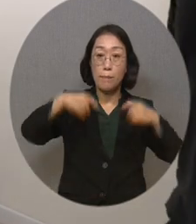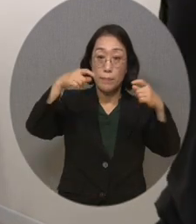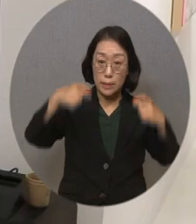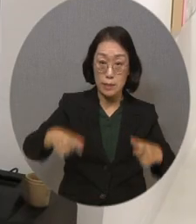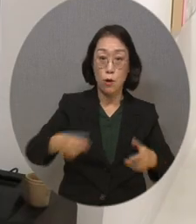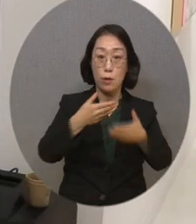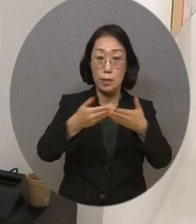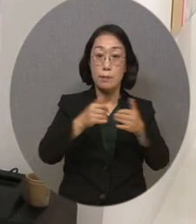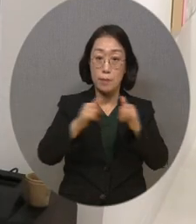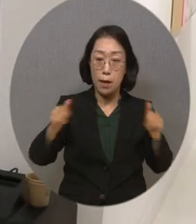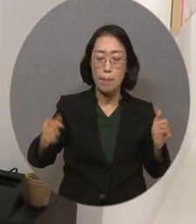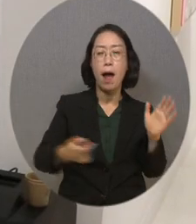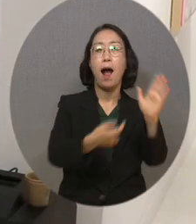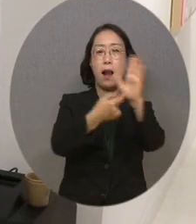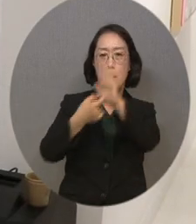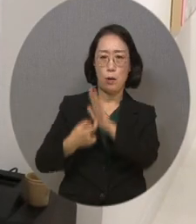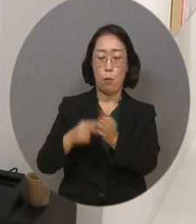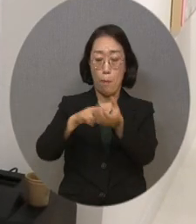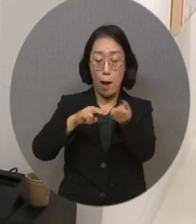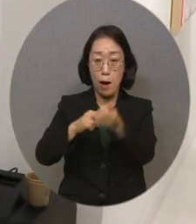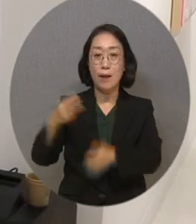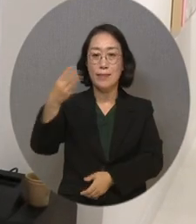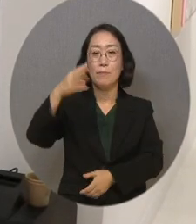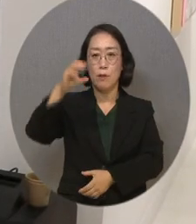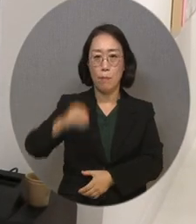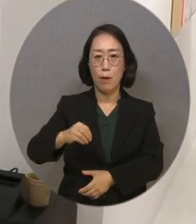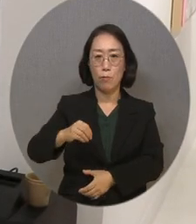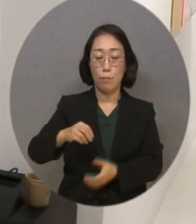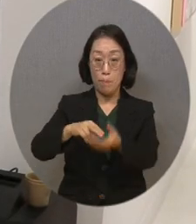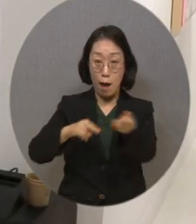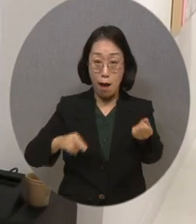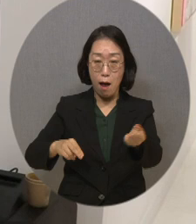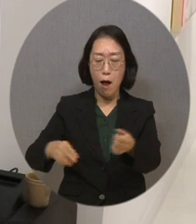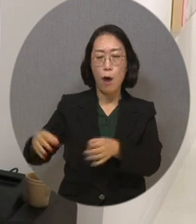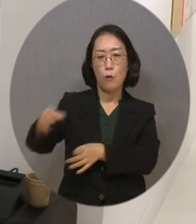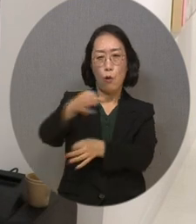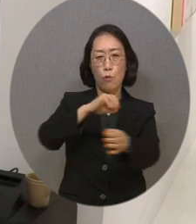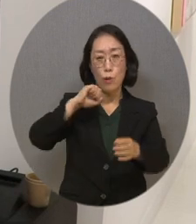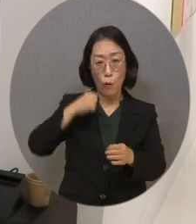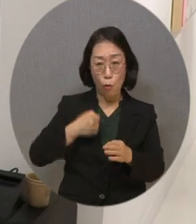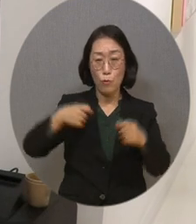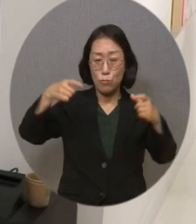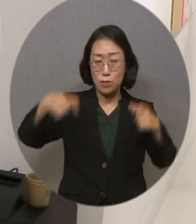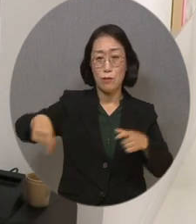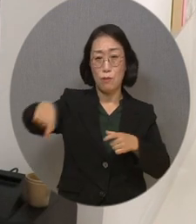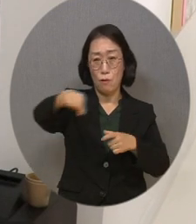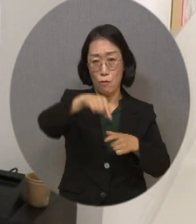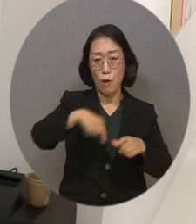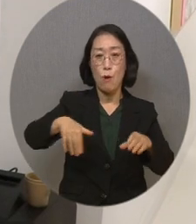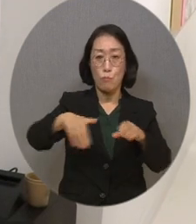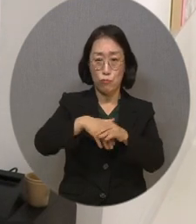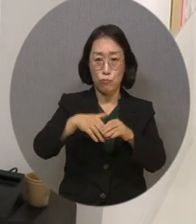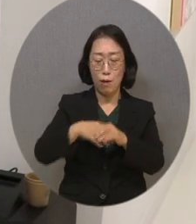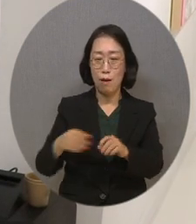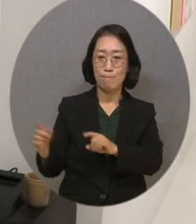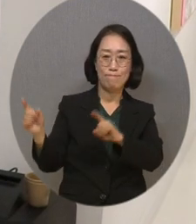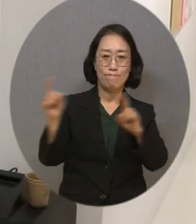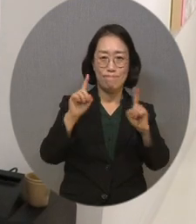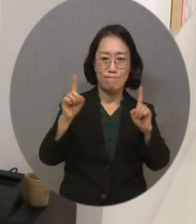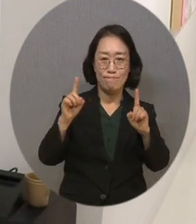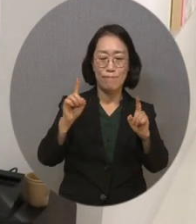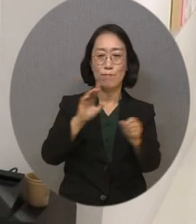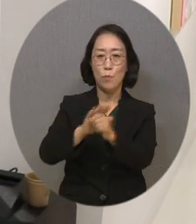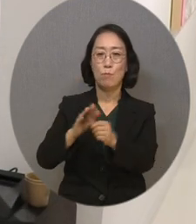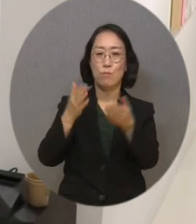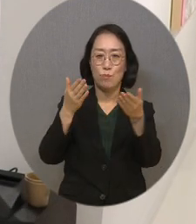알리고 3천여만 원의 판매고를 올리며 경기 침체로 위축되었던 지역 문화에 활력을